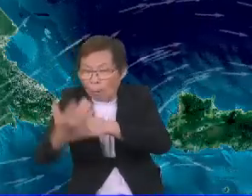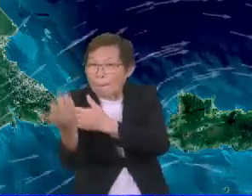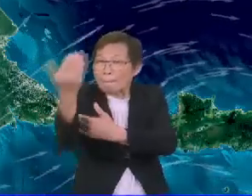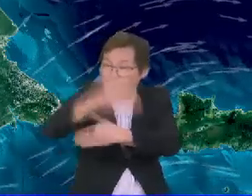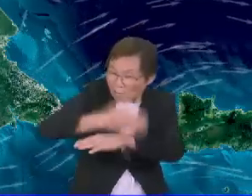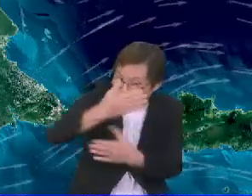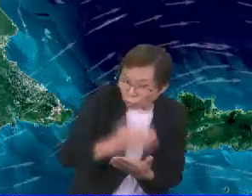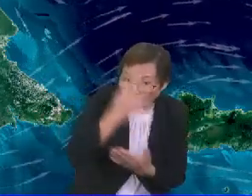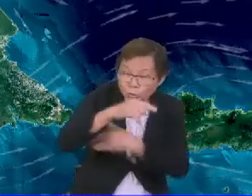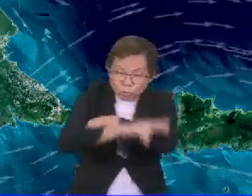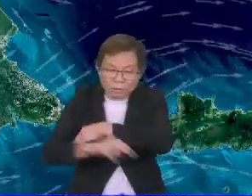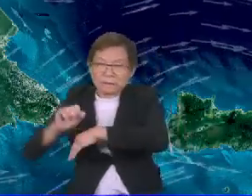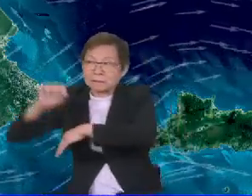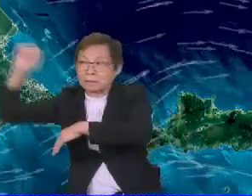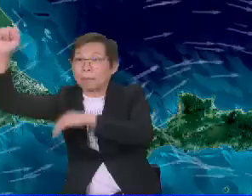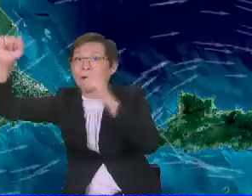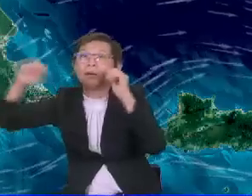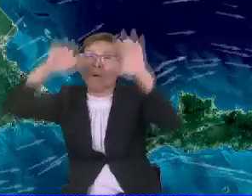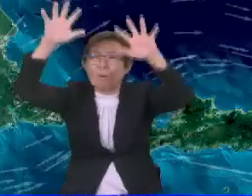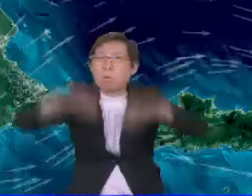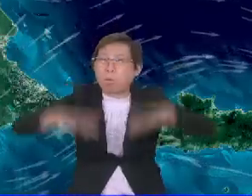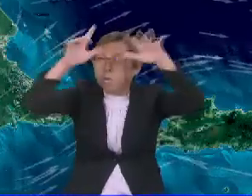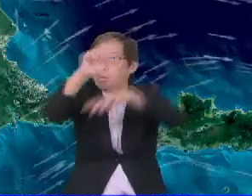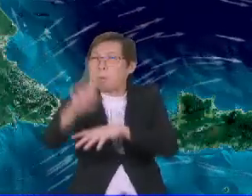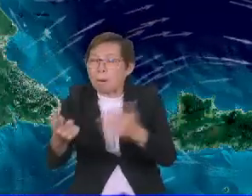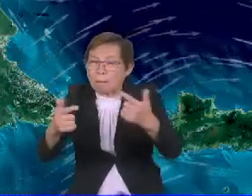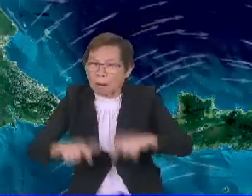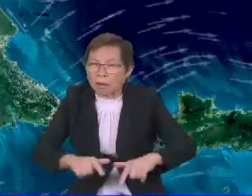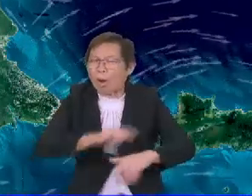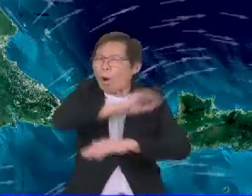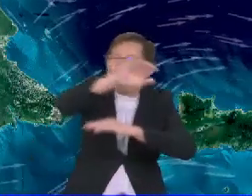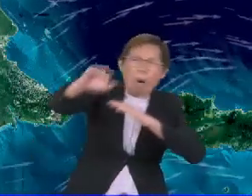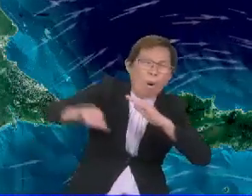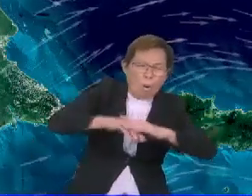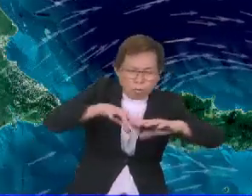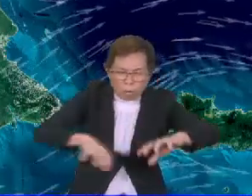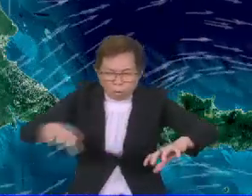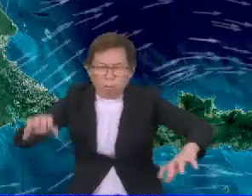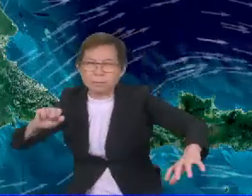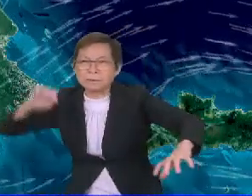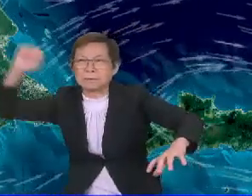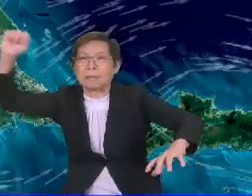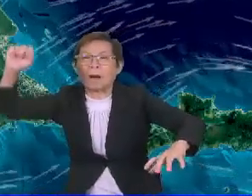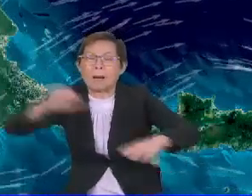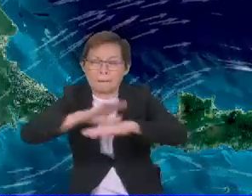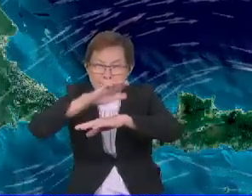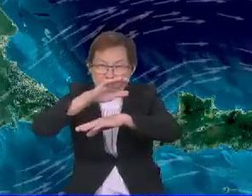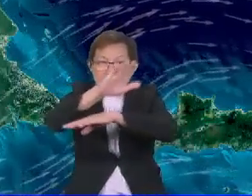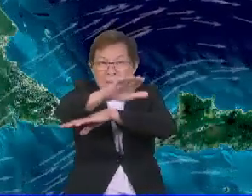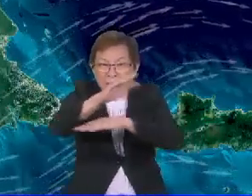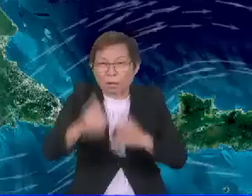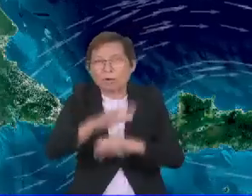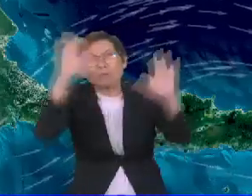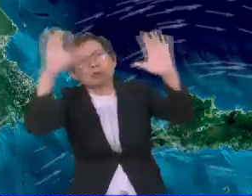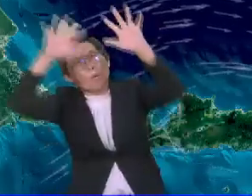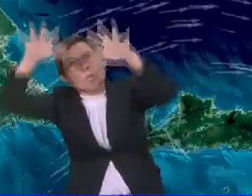untuk negeri Sabah pula hujan lebat dan lubuk putih dilihat berlaku di hampir ke semua bagian di negeri berkenaan Pada peta ini dan